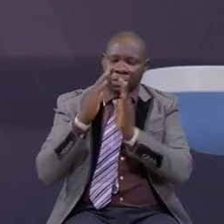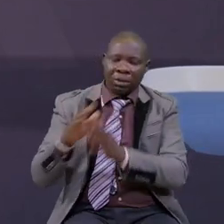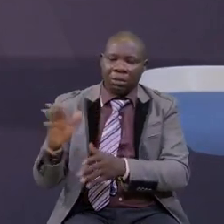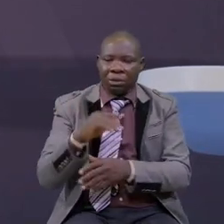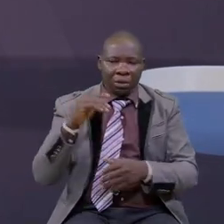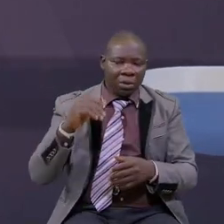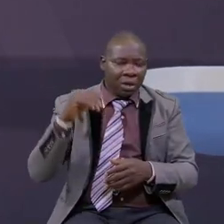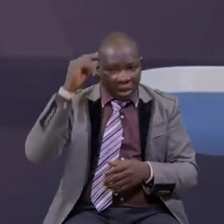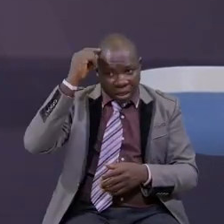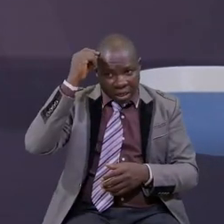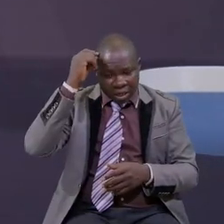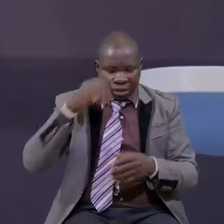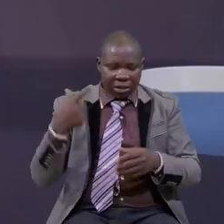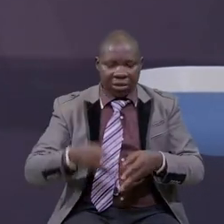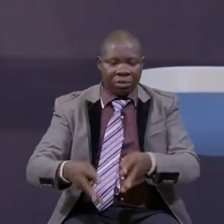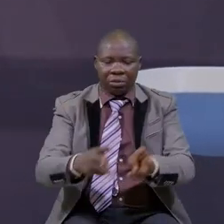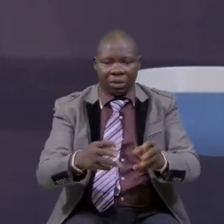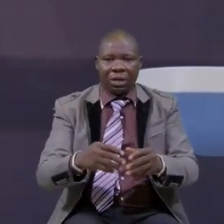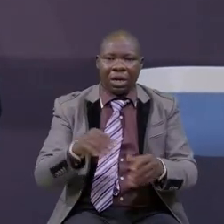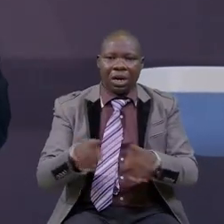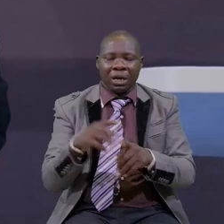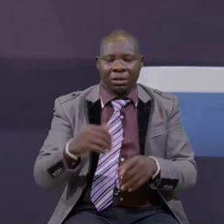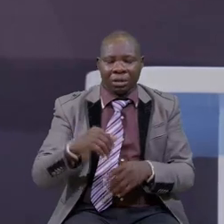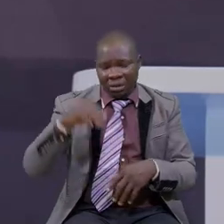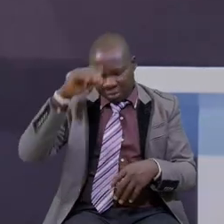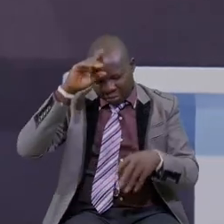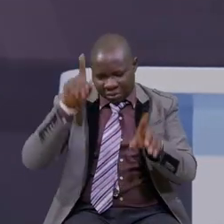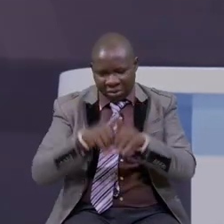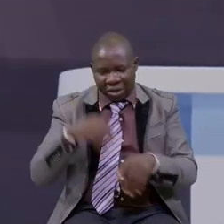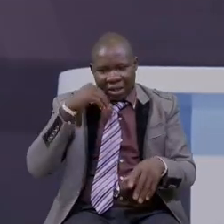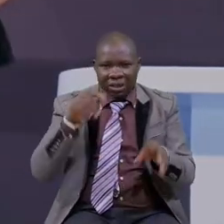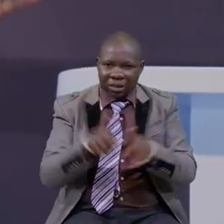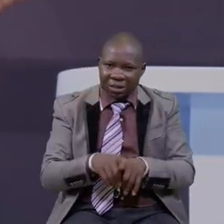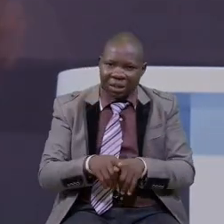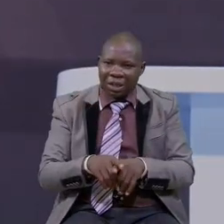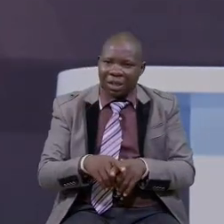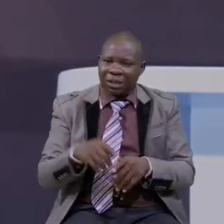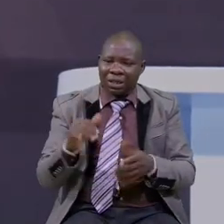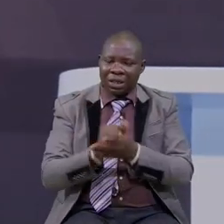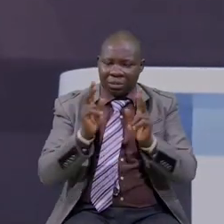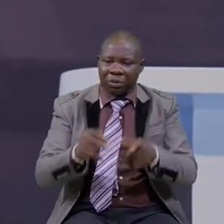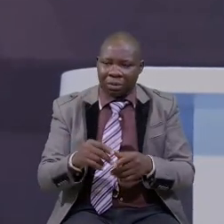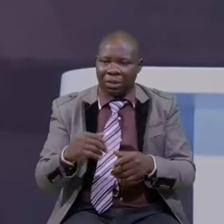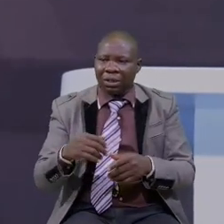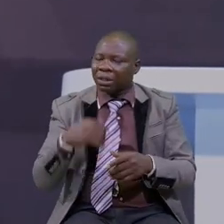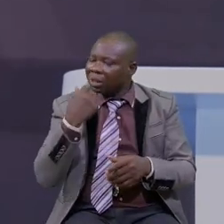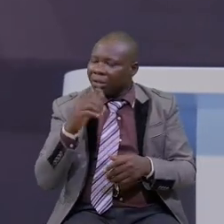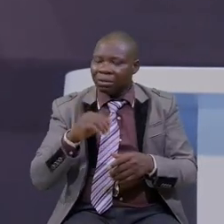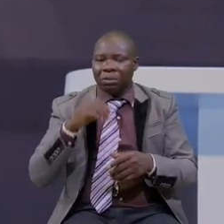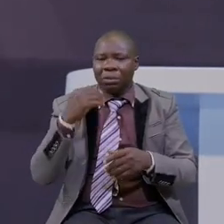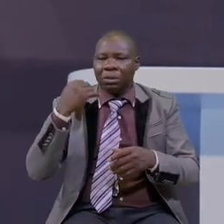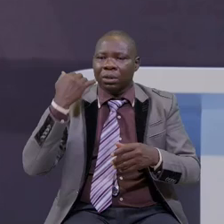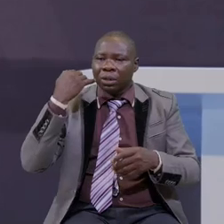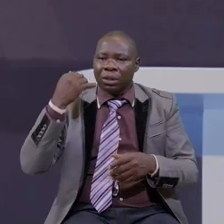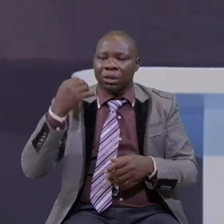sœur, et celle qui est en train de te tresser et en train de te raconter ces blagues qui ne sont même